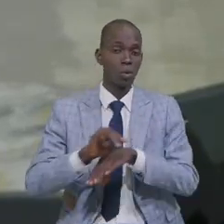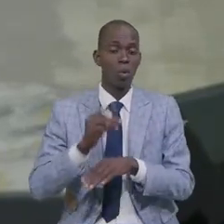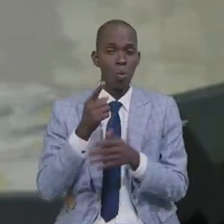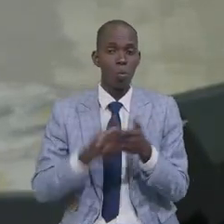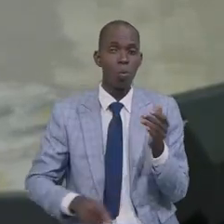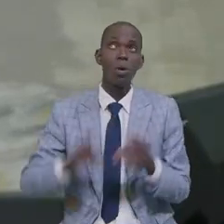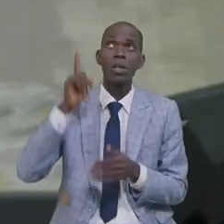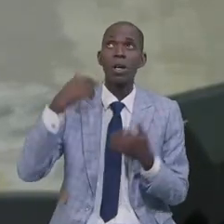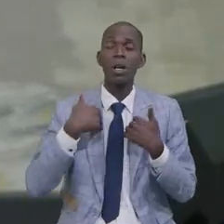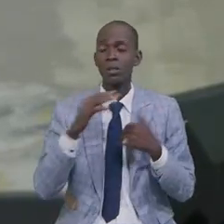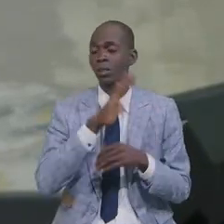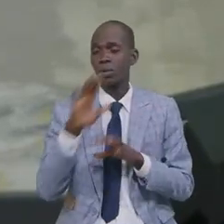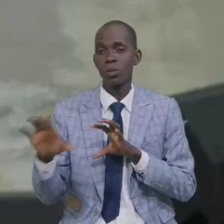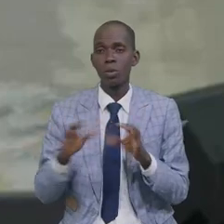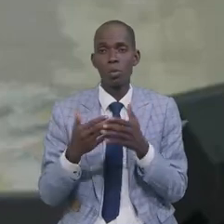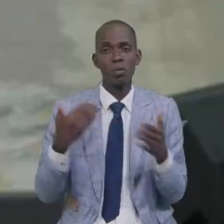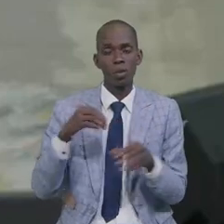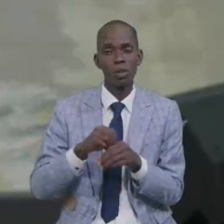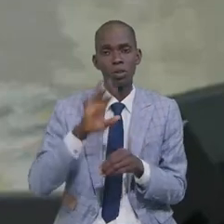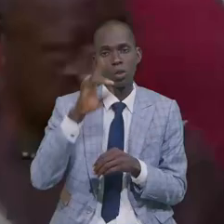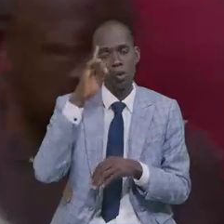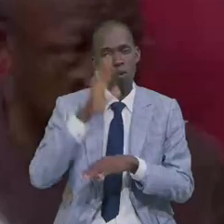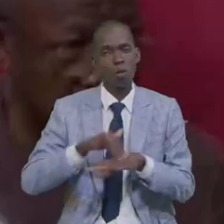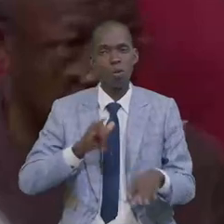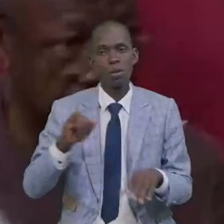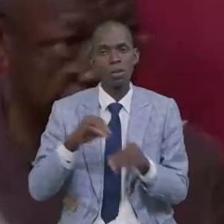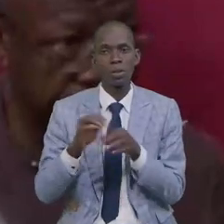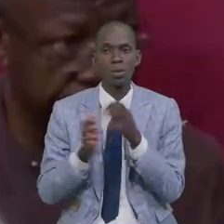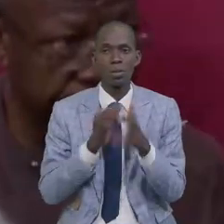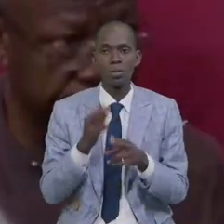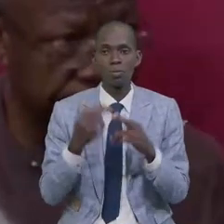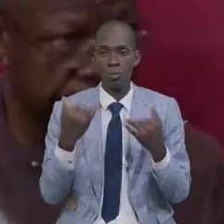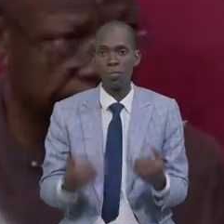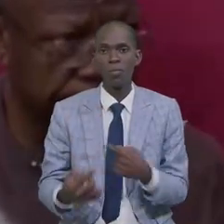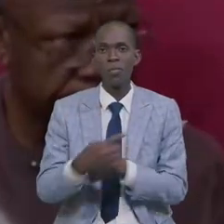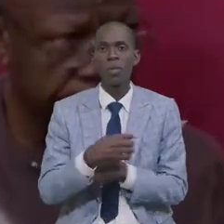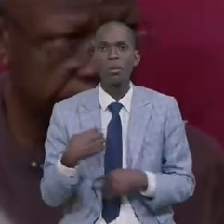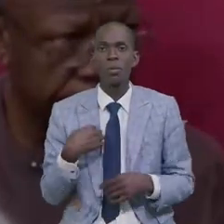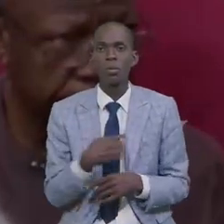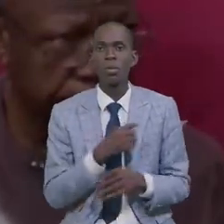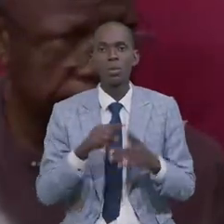qu'il n'a jamais fait par le passé dans ton appel au nom de Jésus.